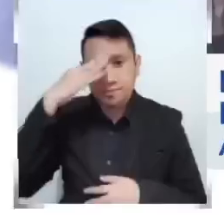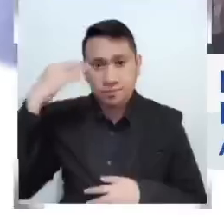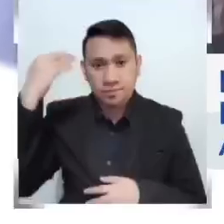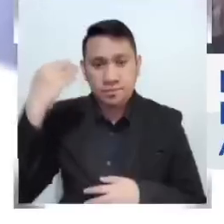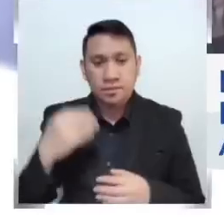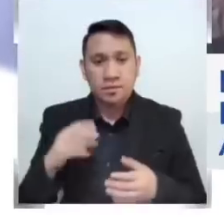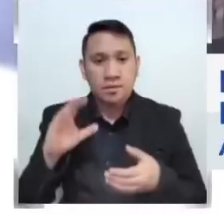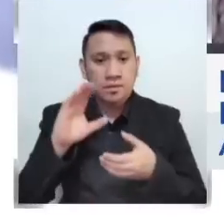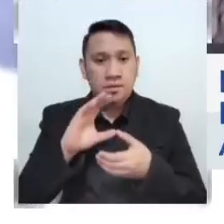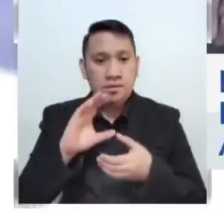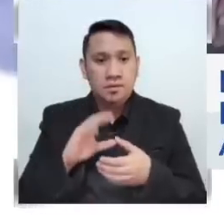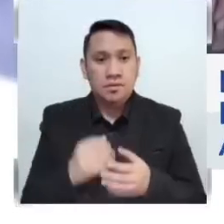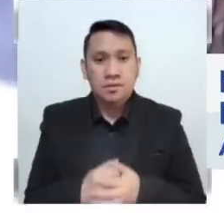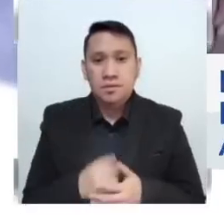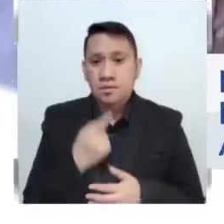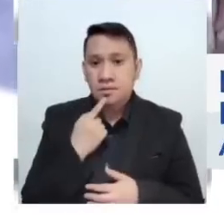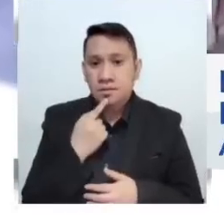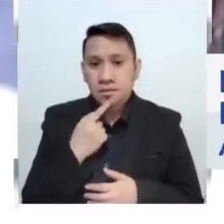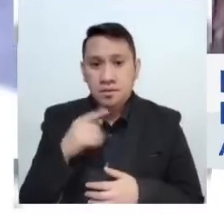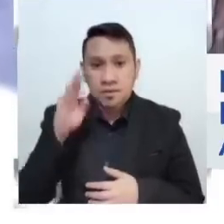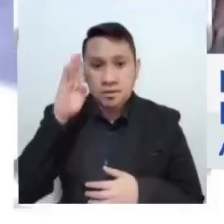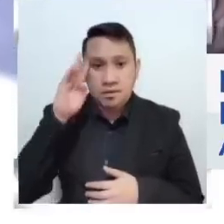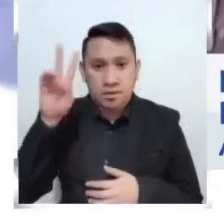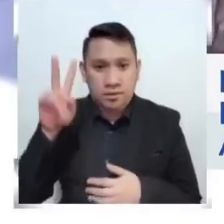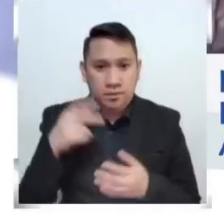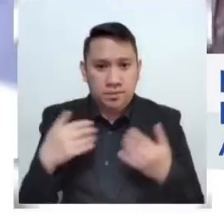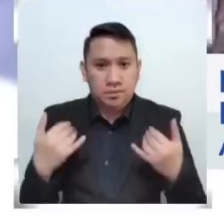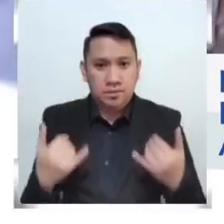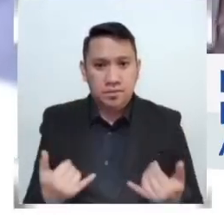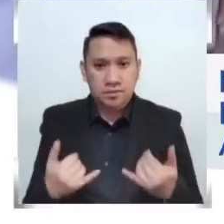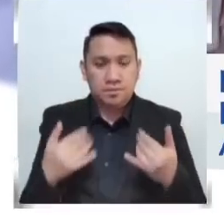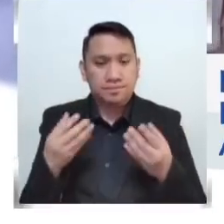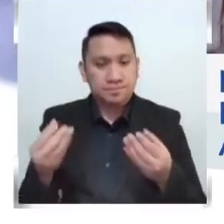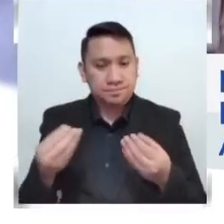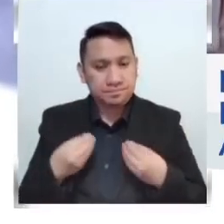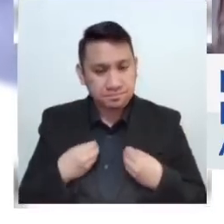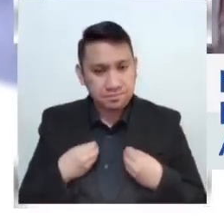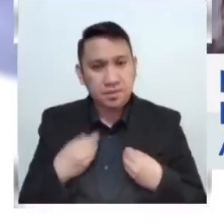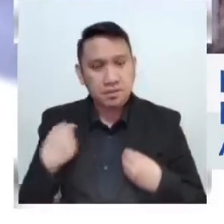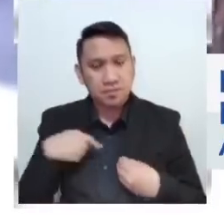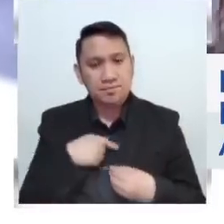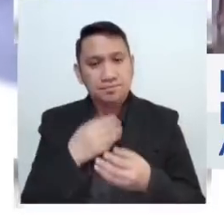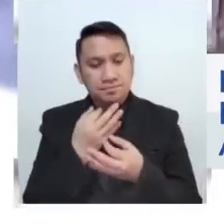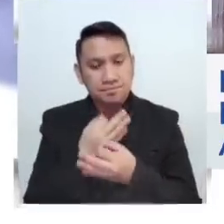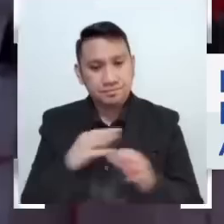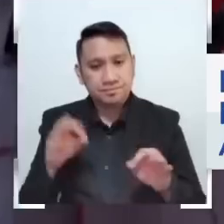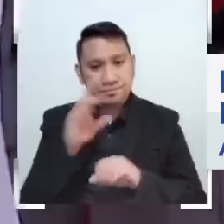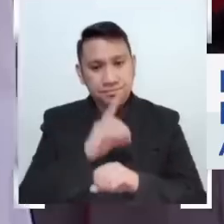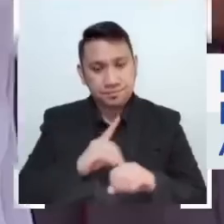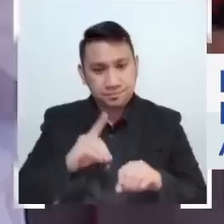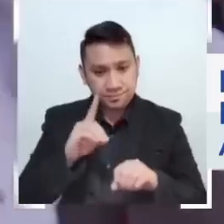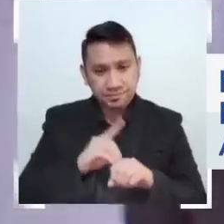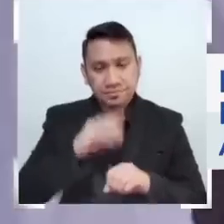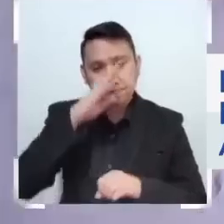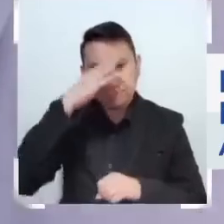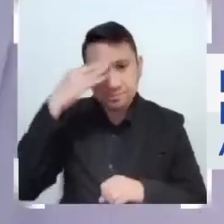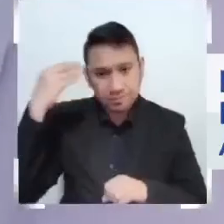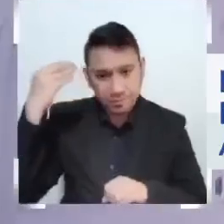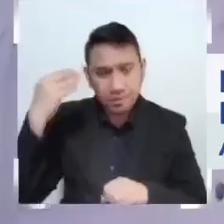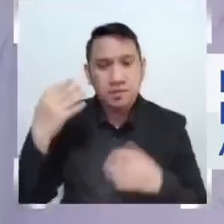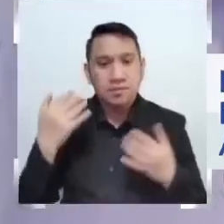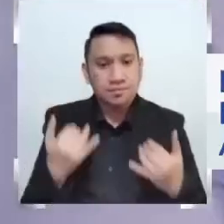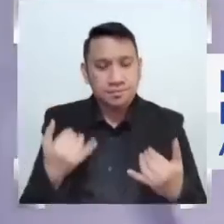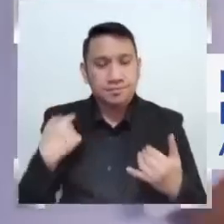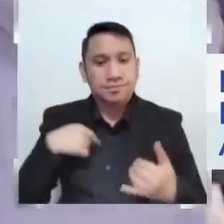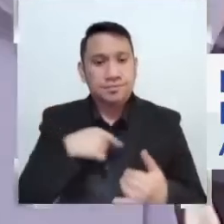City. Sabi ng Pangulo, bilang tagapagmana ng kalayaang ipinaglaban ni Bonifacio at iba pang mga bayani, tungkulin nating mga